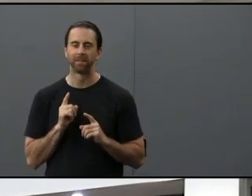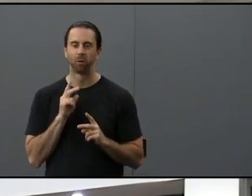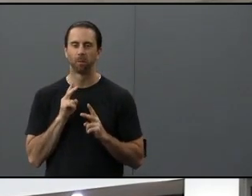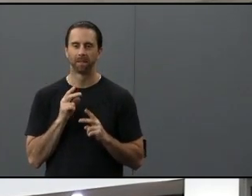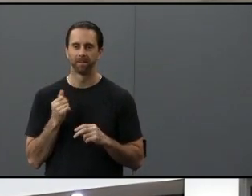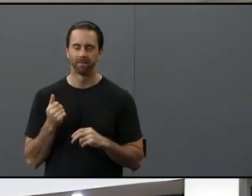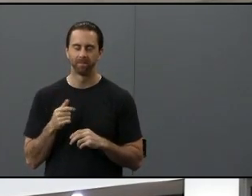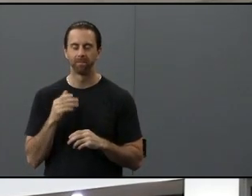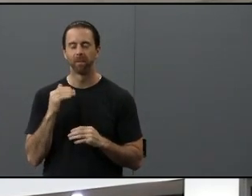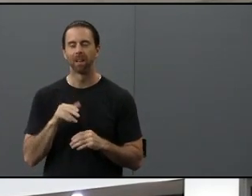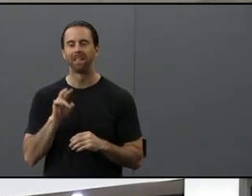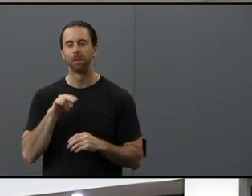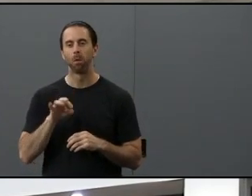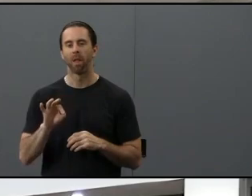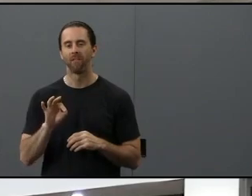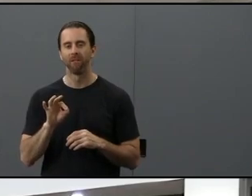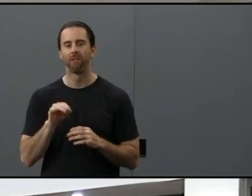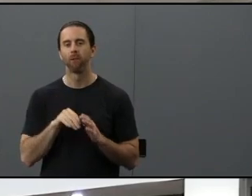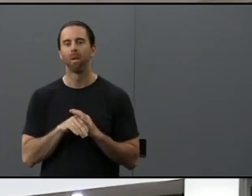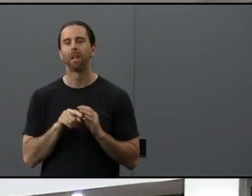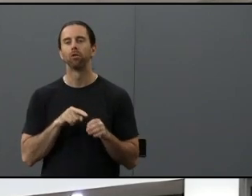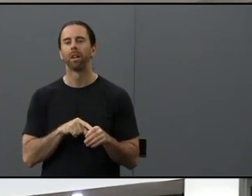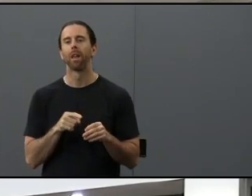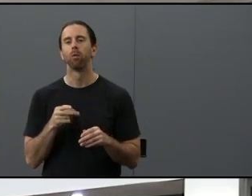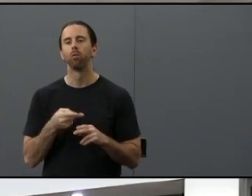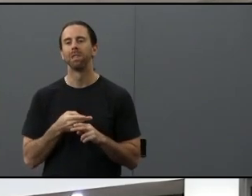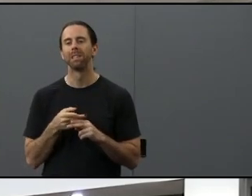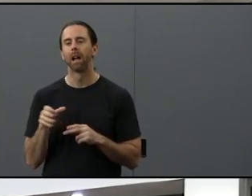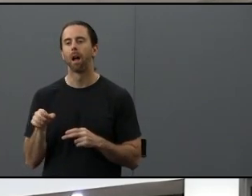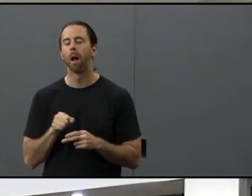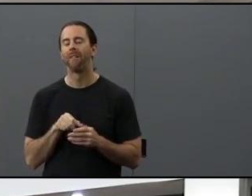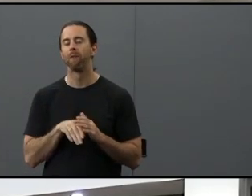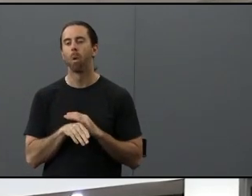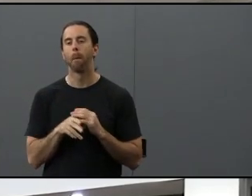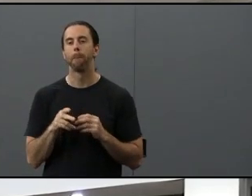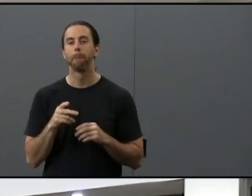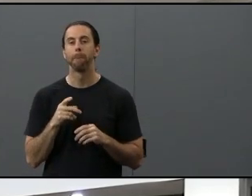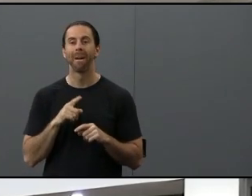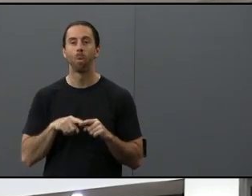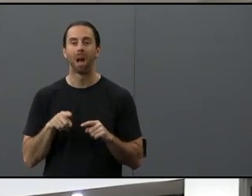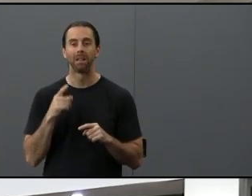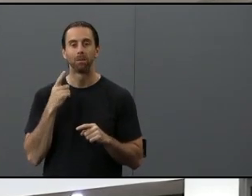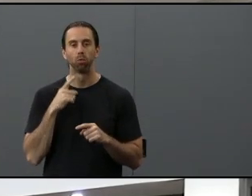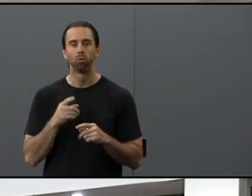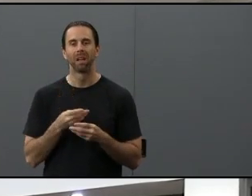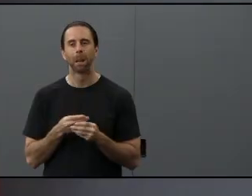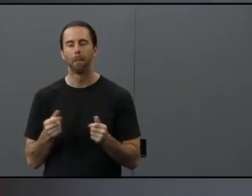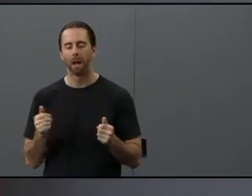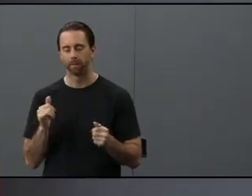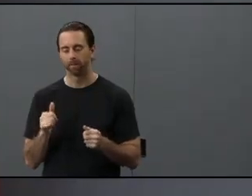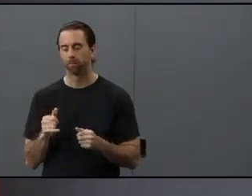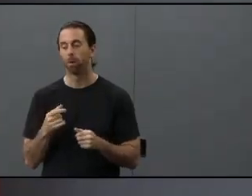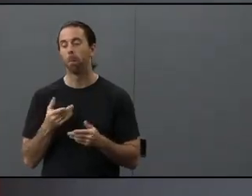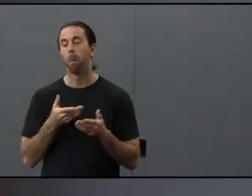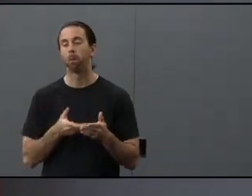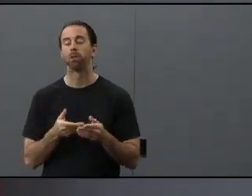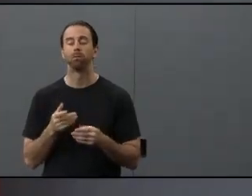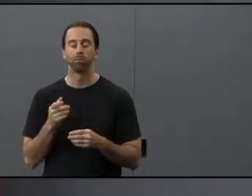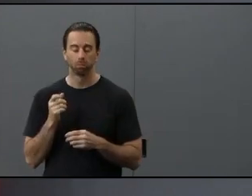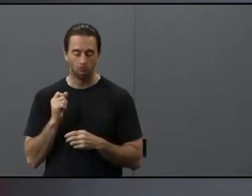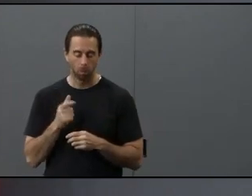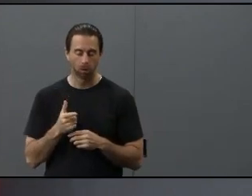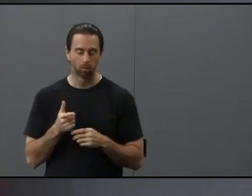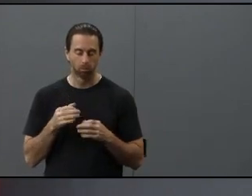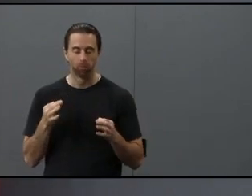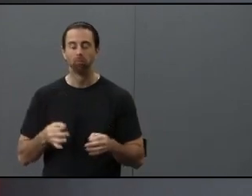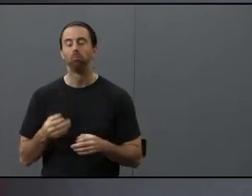donc 7.9 théâtre Alfonse des jardins demande d'utilisation du fond de prévoyance pour les équipements non intégrés il serait proposé puis résolu